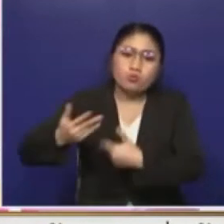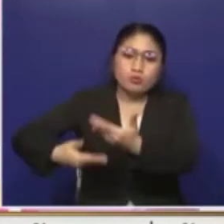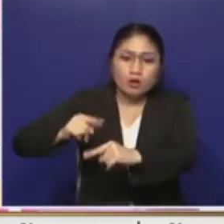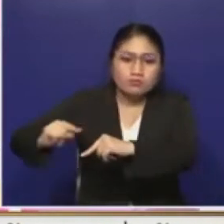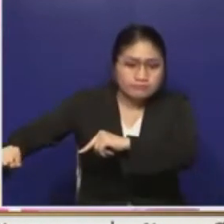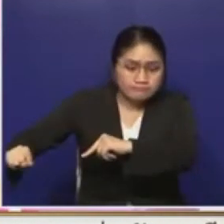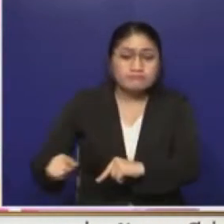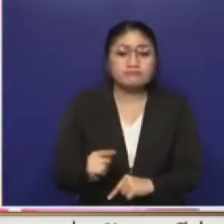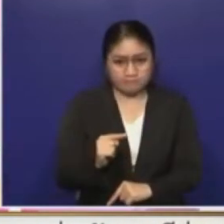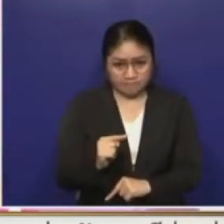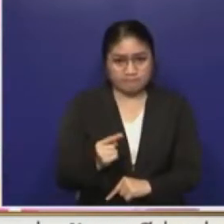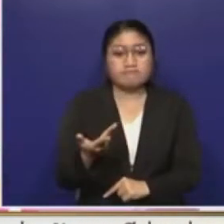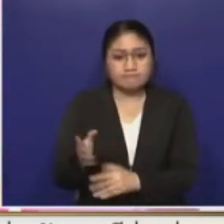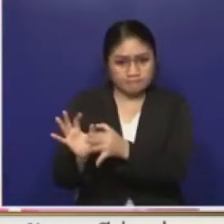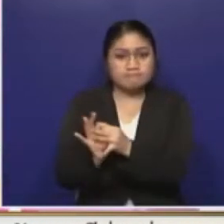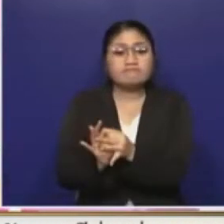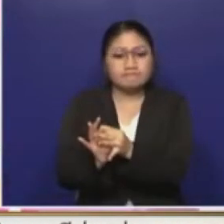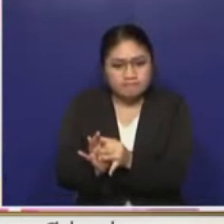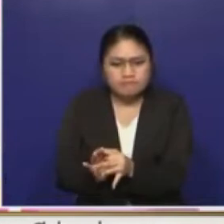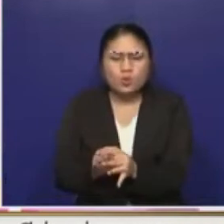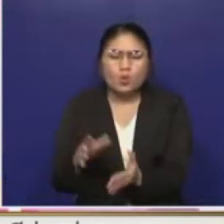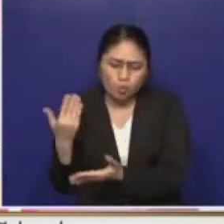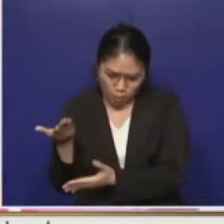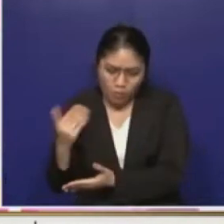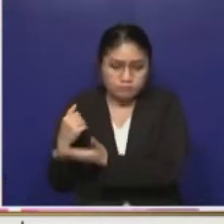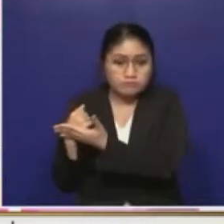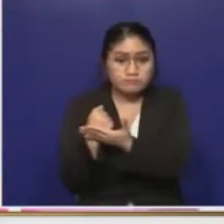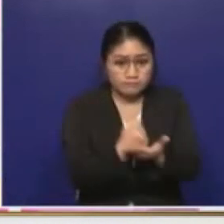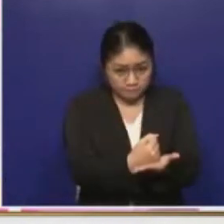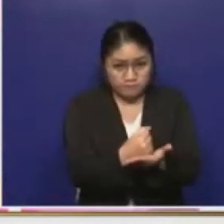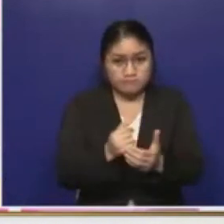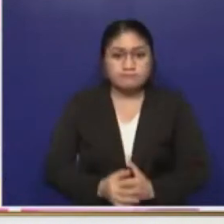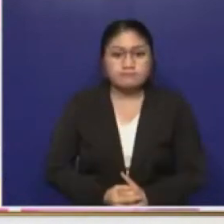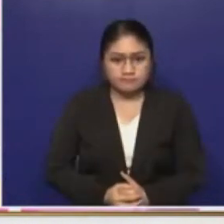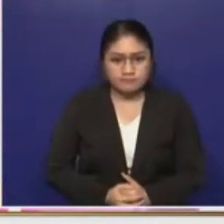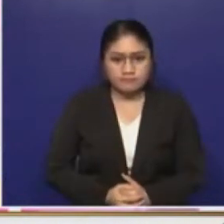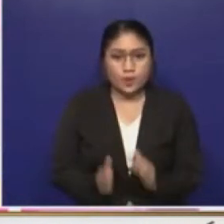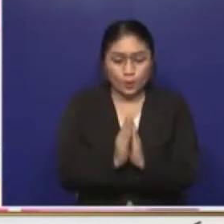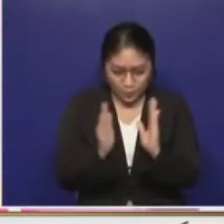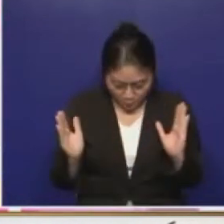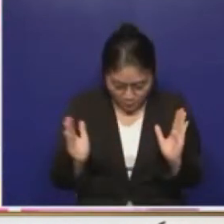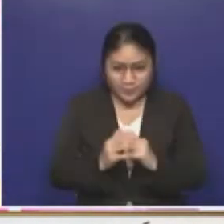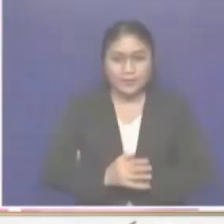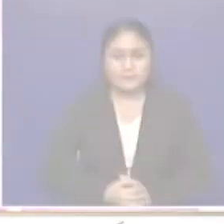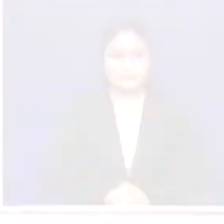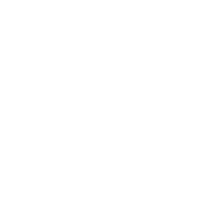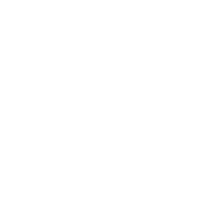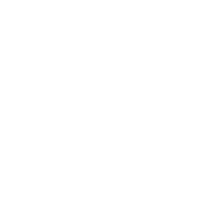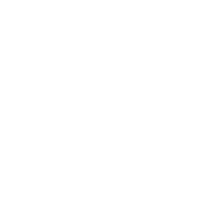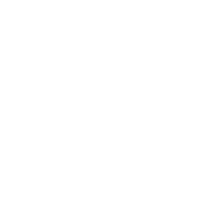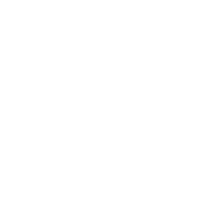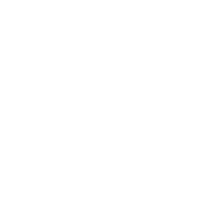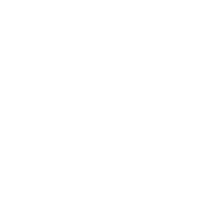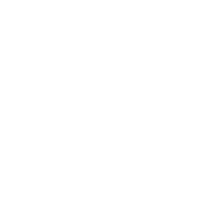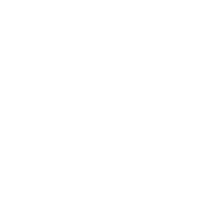ที่เกี่ยวข้องที่อยู่ในพื้นที่นะครับได้หาแนวทางช่วยเหลือพี่น้องเกษตรกรที่เดือดร้อนด้วยครับกลับขอบคุณท่านประธานครับ ขอบคุณครับ